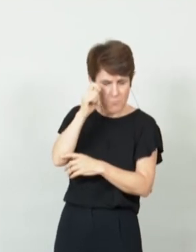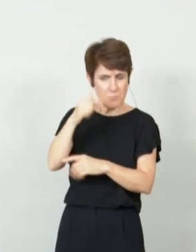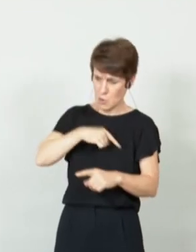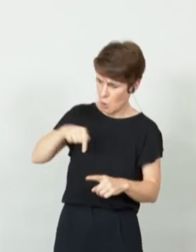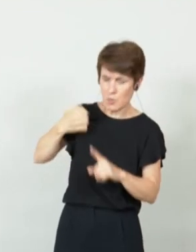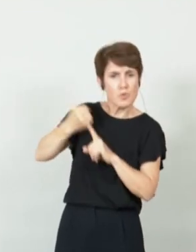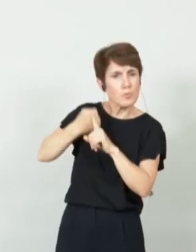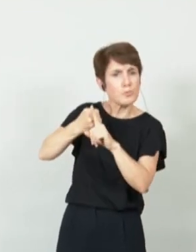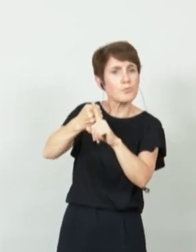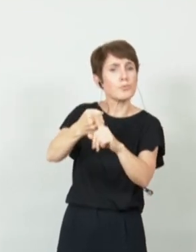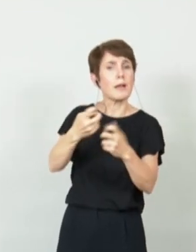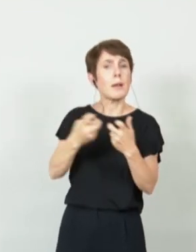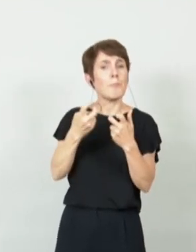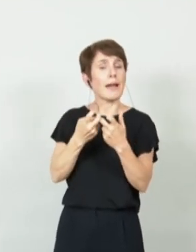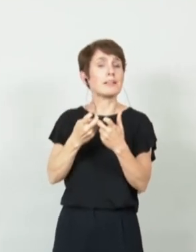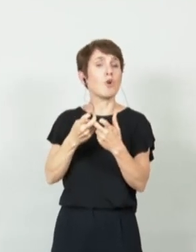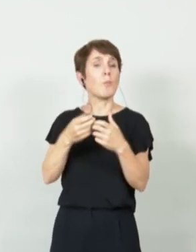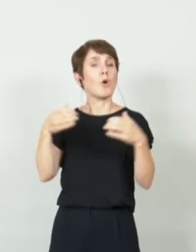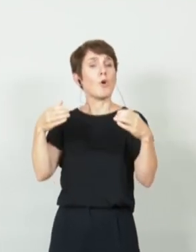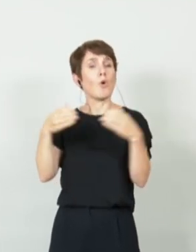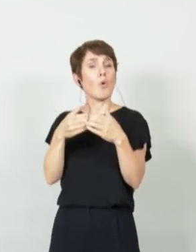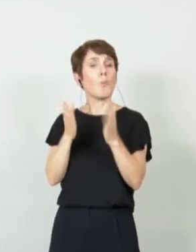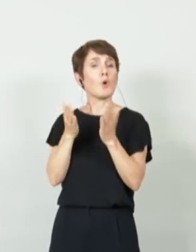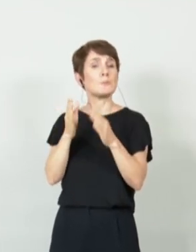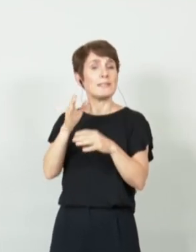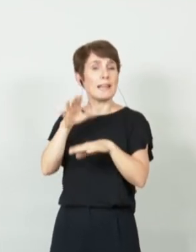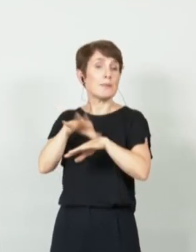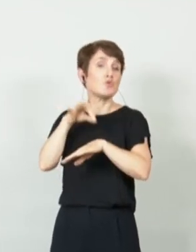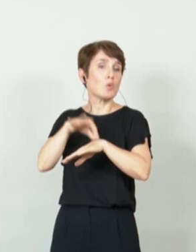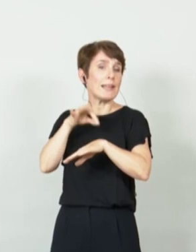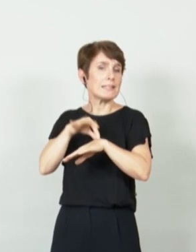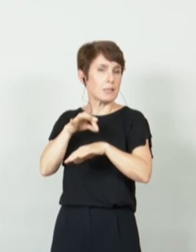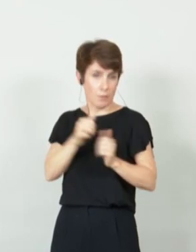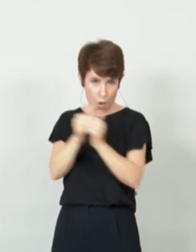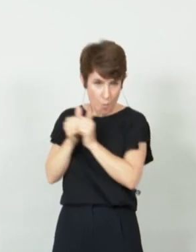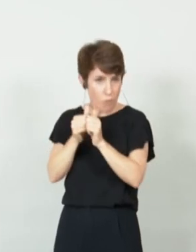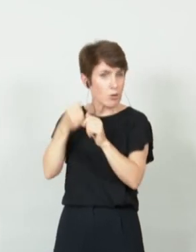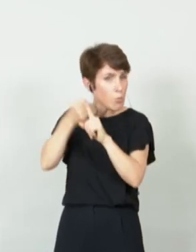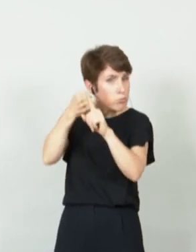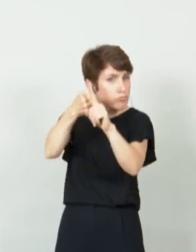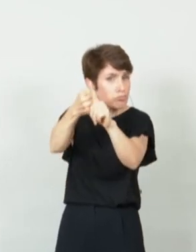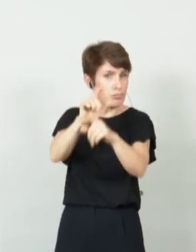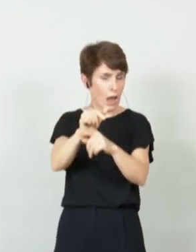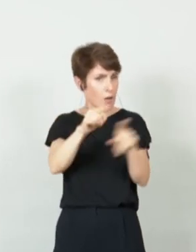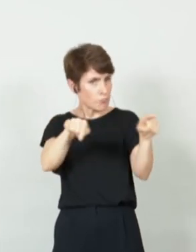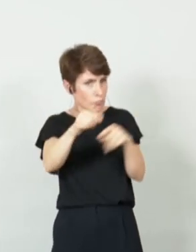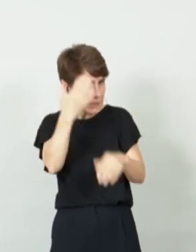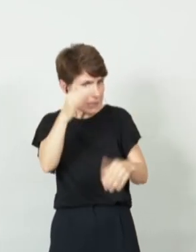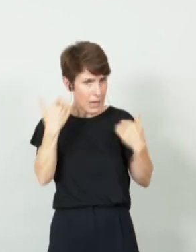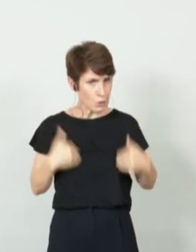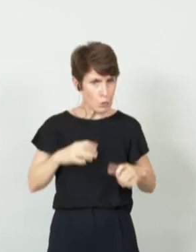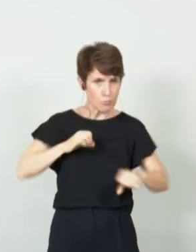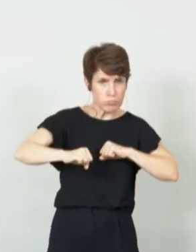petite et que le groupement hospitalisme italien mutualiste pour qui nous combattons ensemble aujourd'hui ce qu'on aimerait vraiment nous